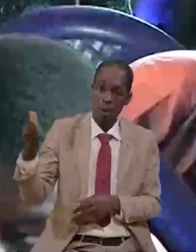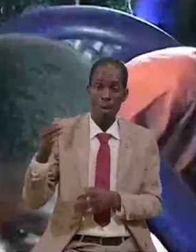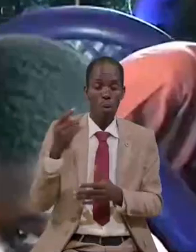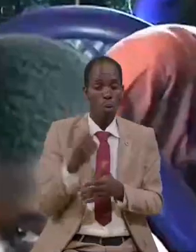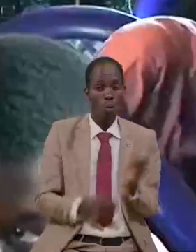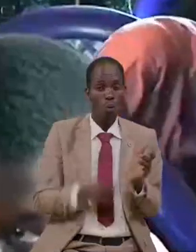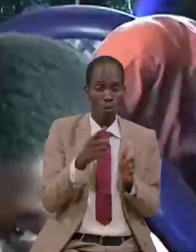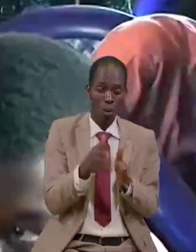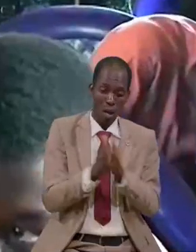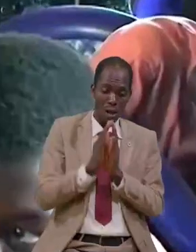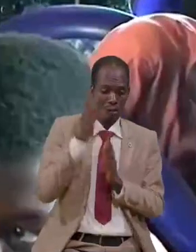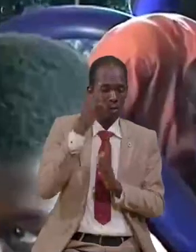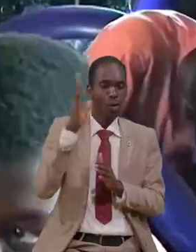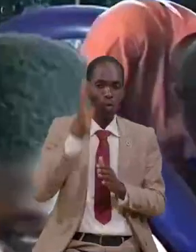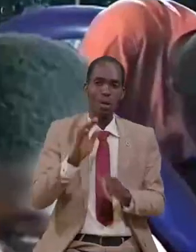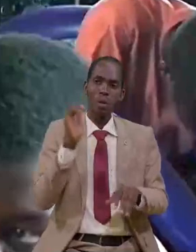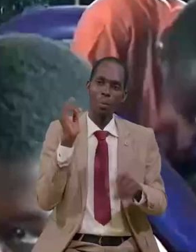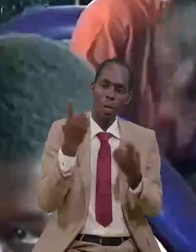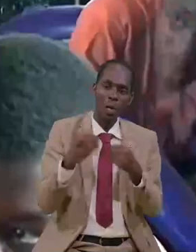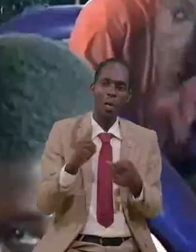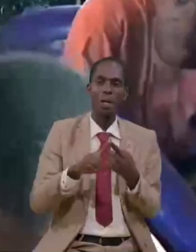décret va s'accomplir.